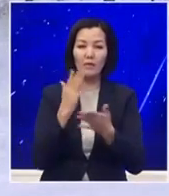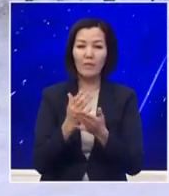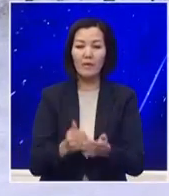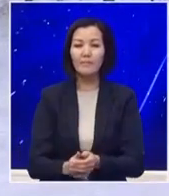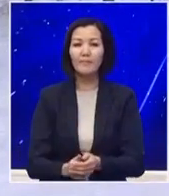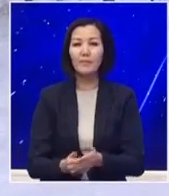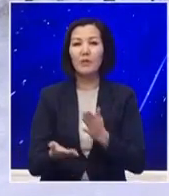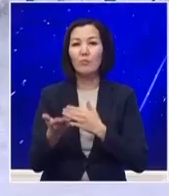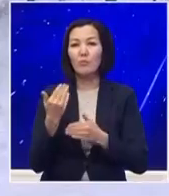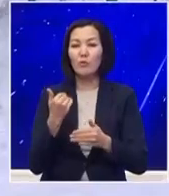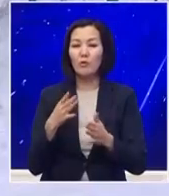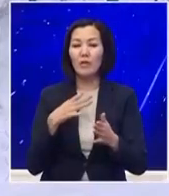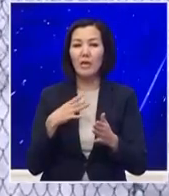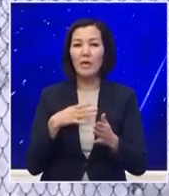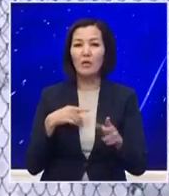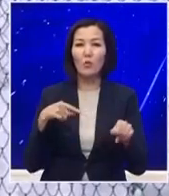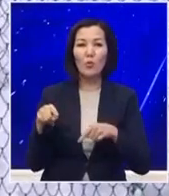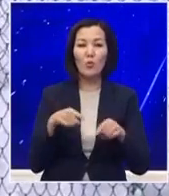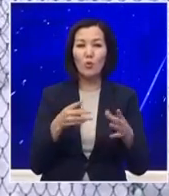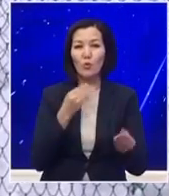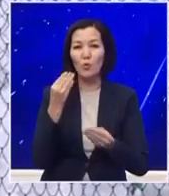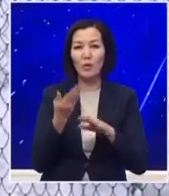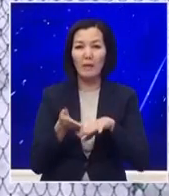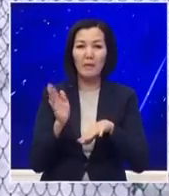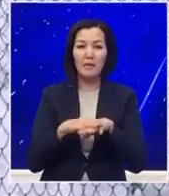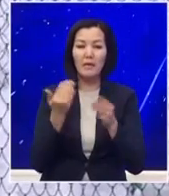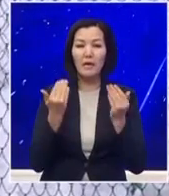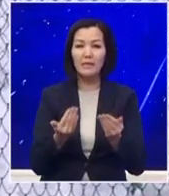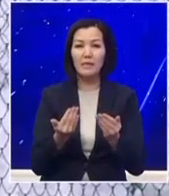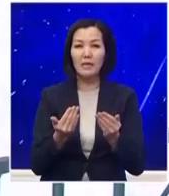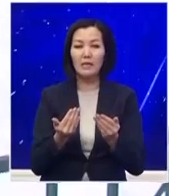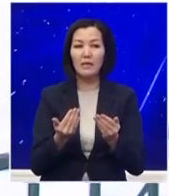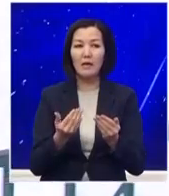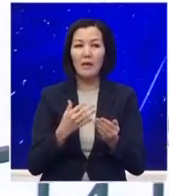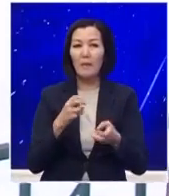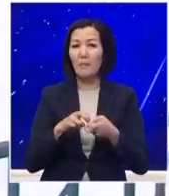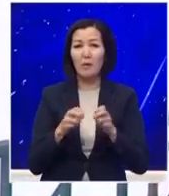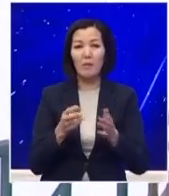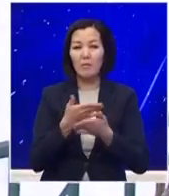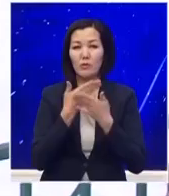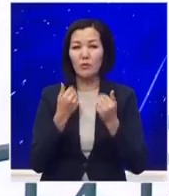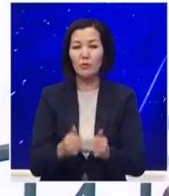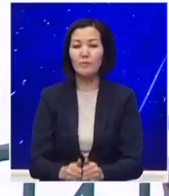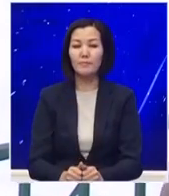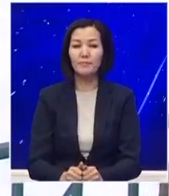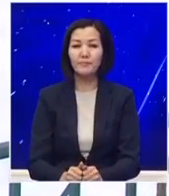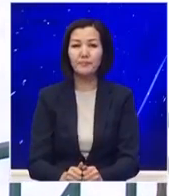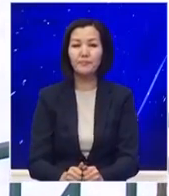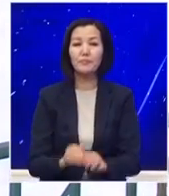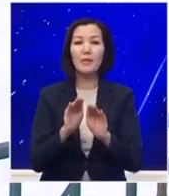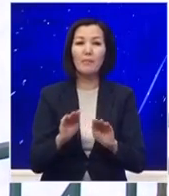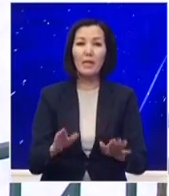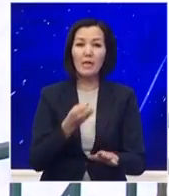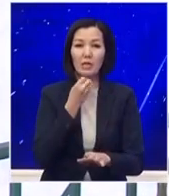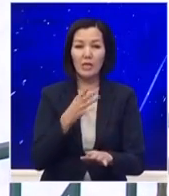жасалыпты. Бұрындары доп тебуге орын іздеп жүретін жеткіншектер енді алаңсыз. Балаларымызға жақсы болды. Бұрын мына